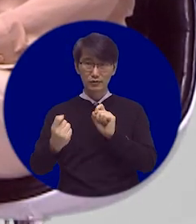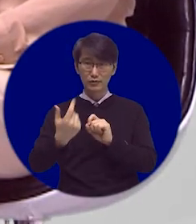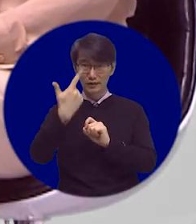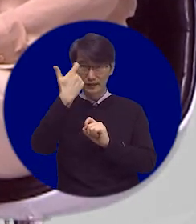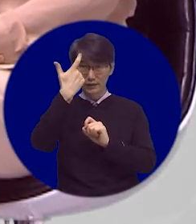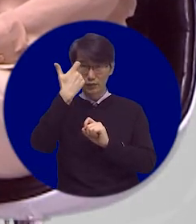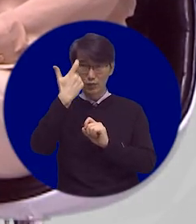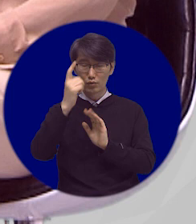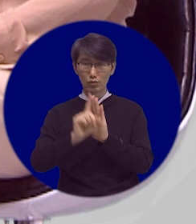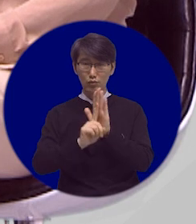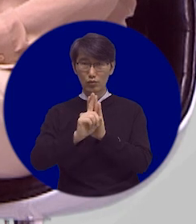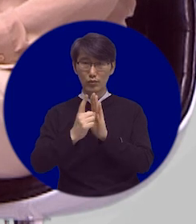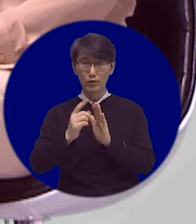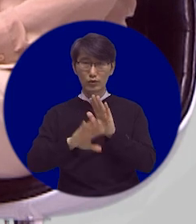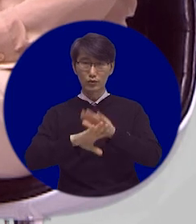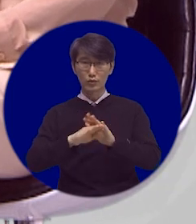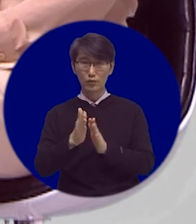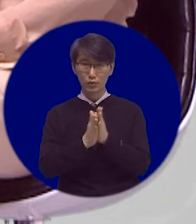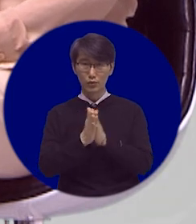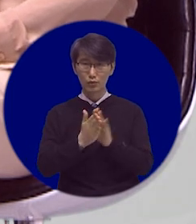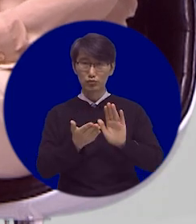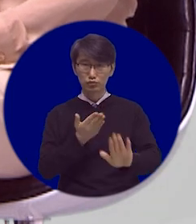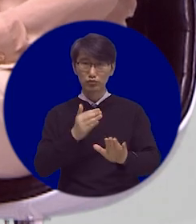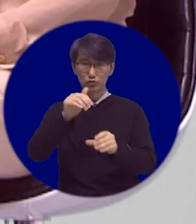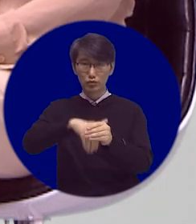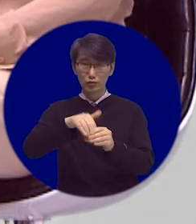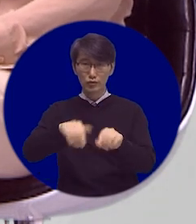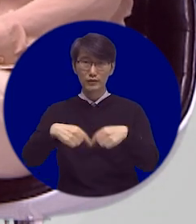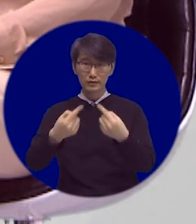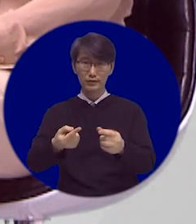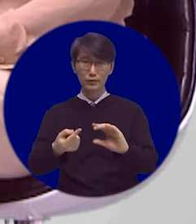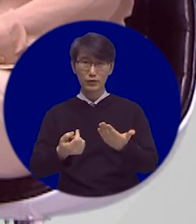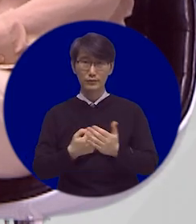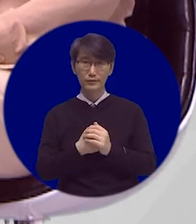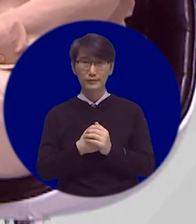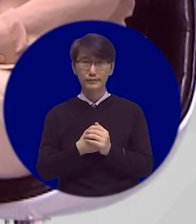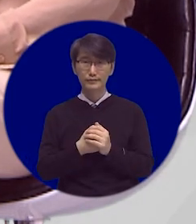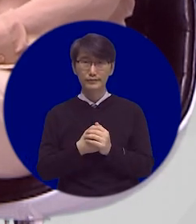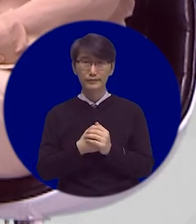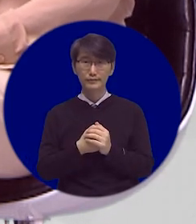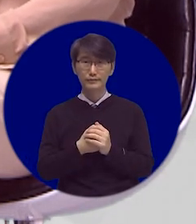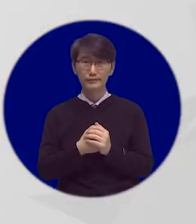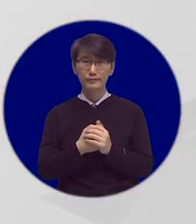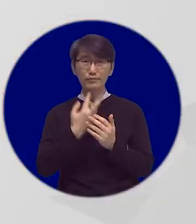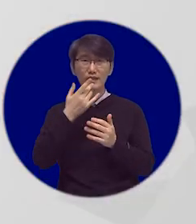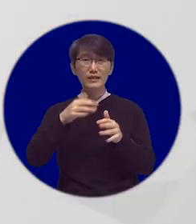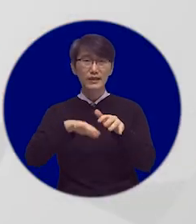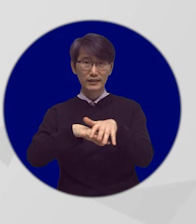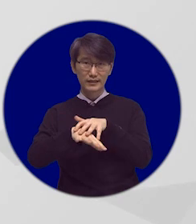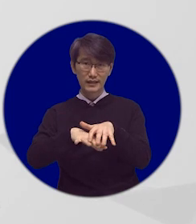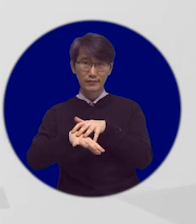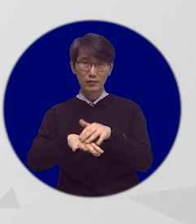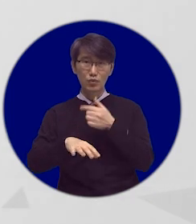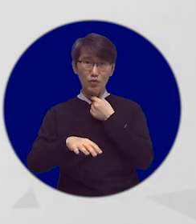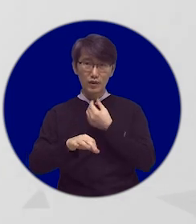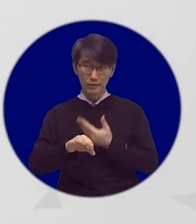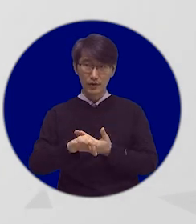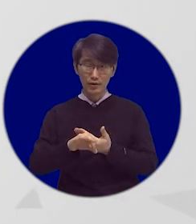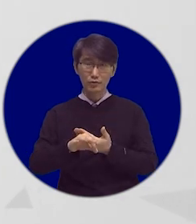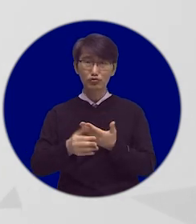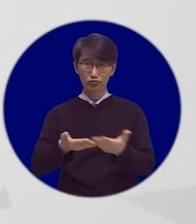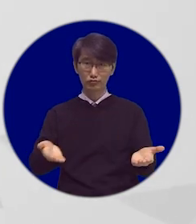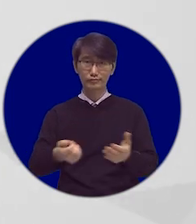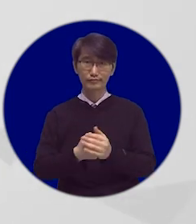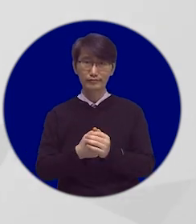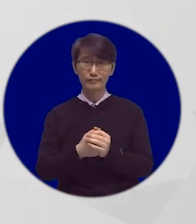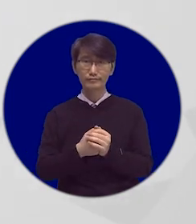입구에서 체온을 측정하고 손을 소독한 후 투표소에 입장합니다. 비닐장갑은 요청 시